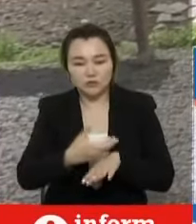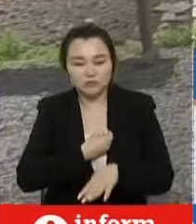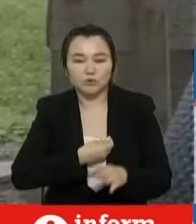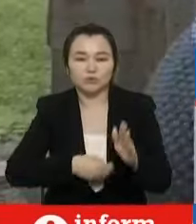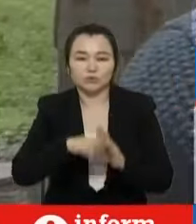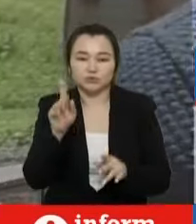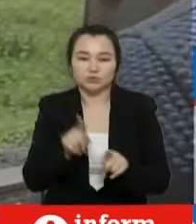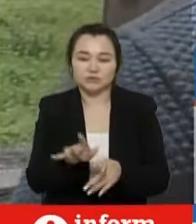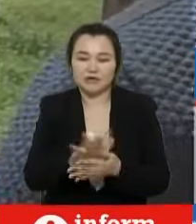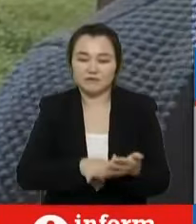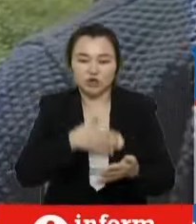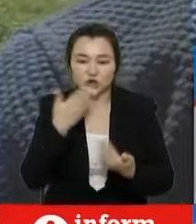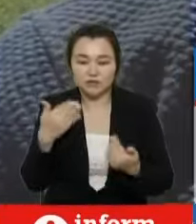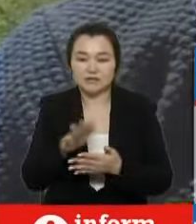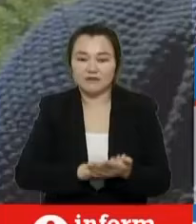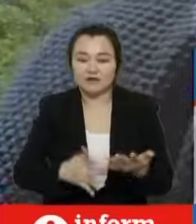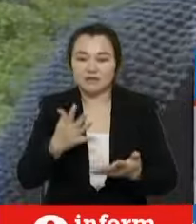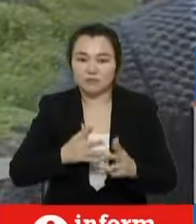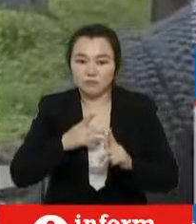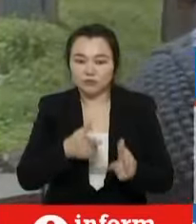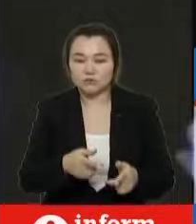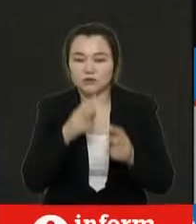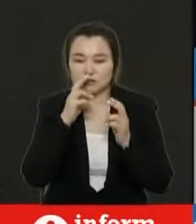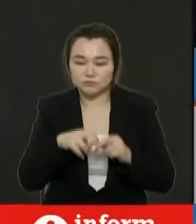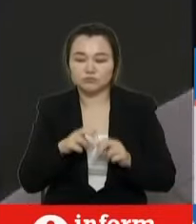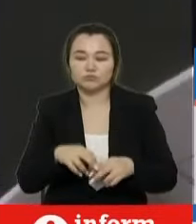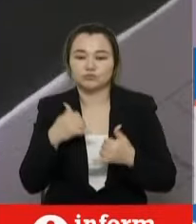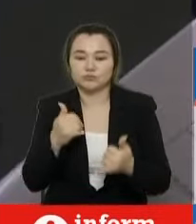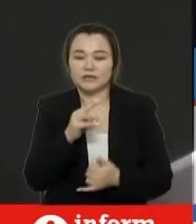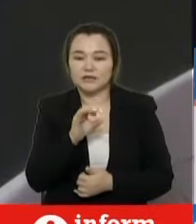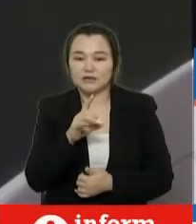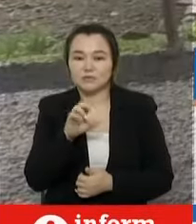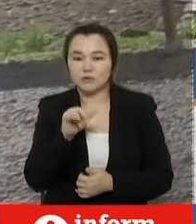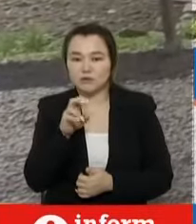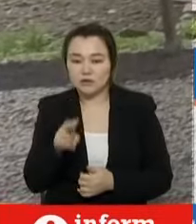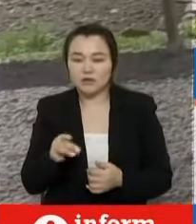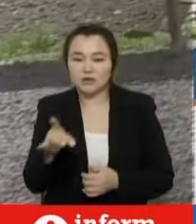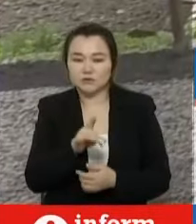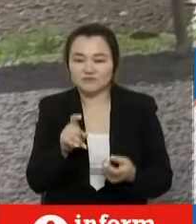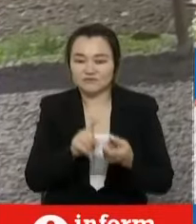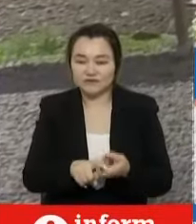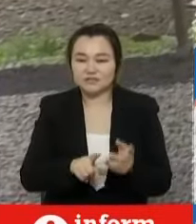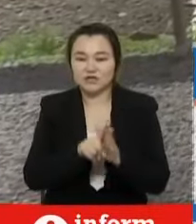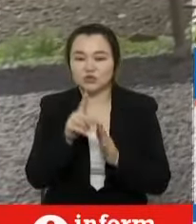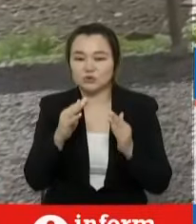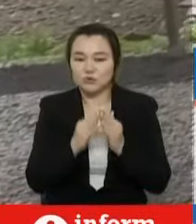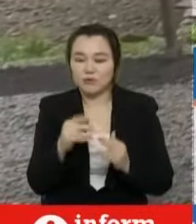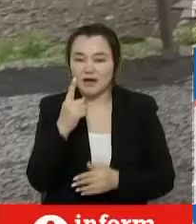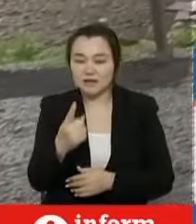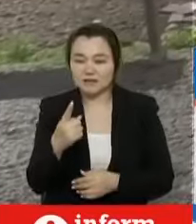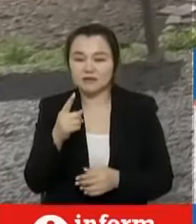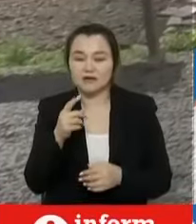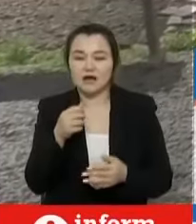арыздар түскен жоқ. Арыздар түскен жағдайда осы қарастырамыз. Кербұлақ ауданы бойынша басындағы жалғыз үй апаттық болып